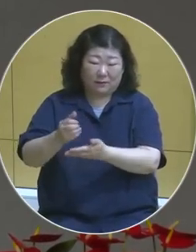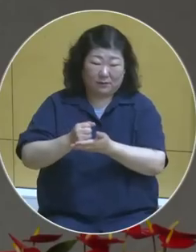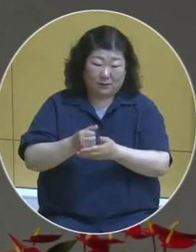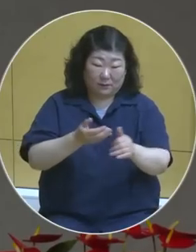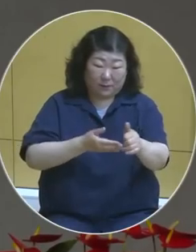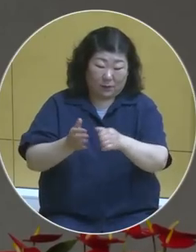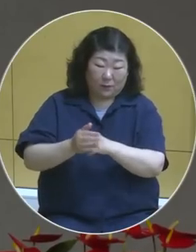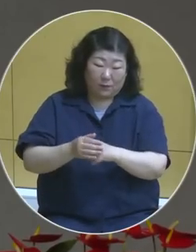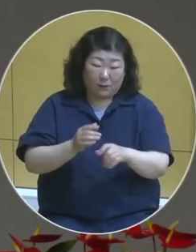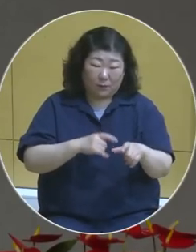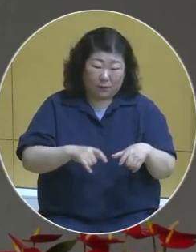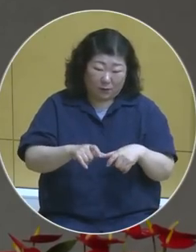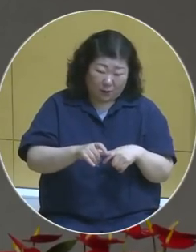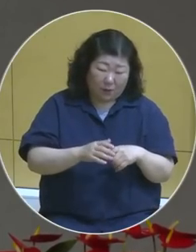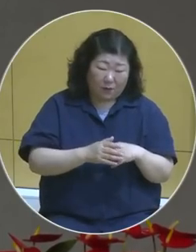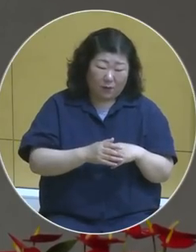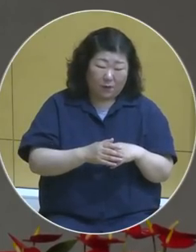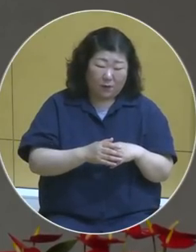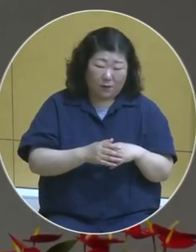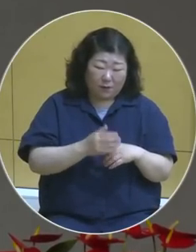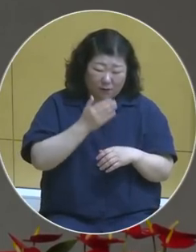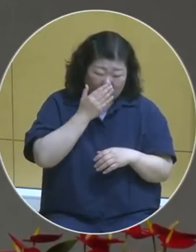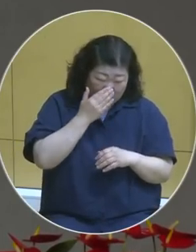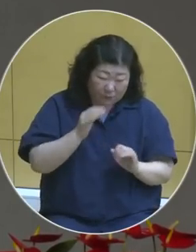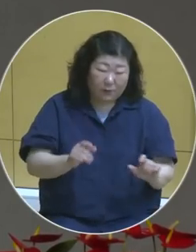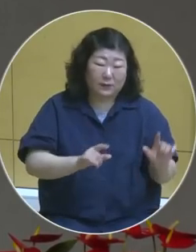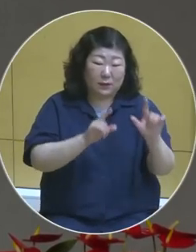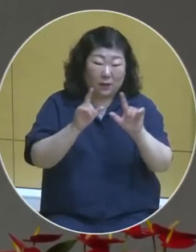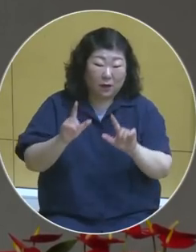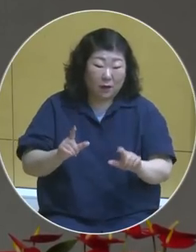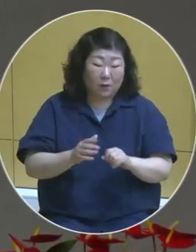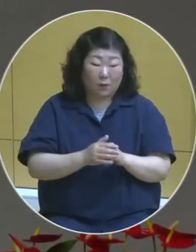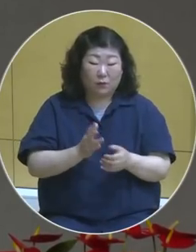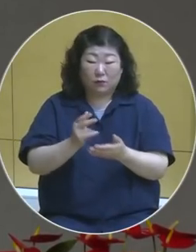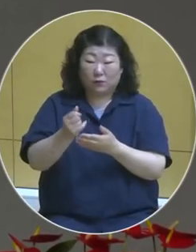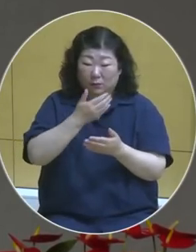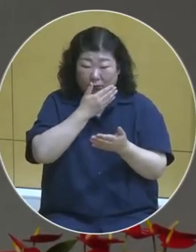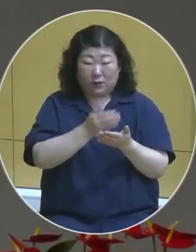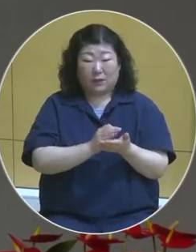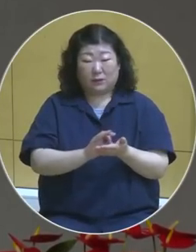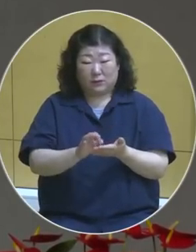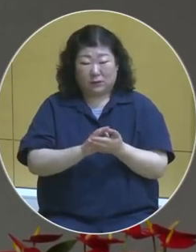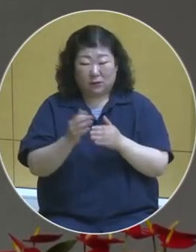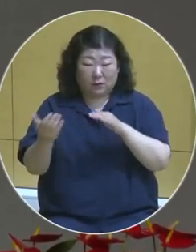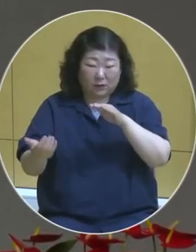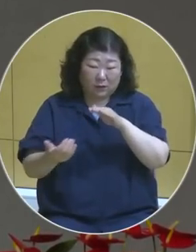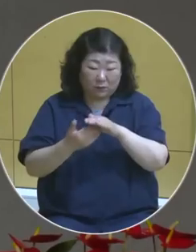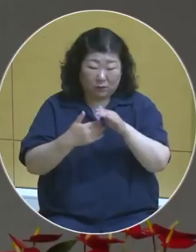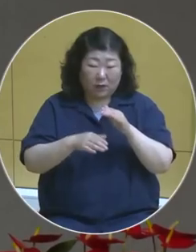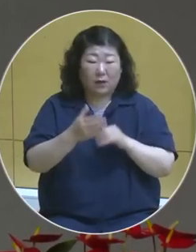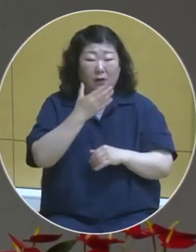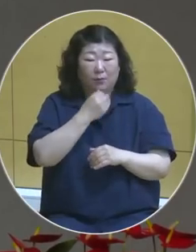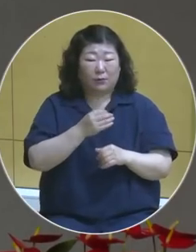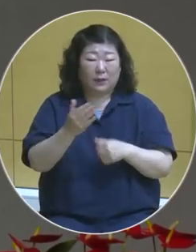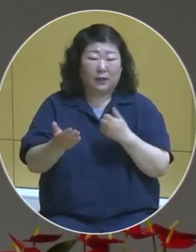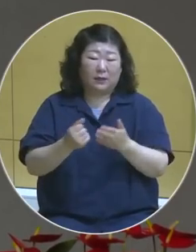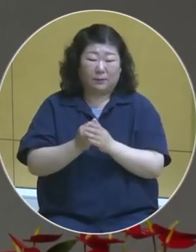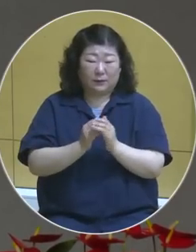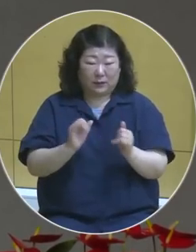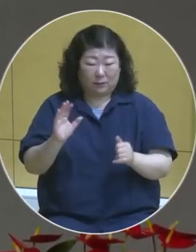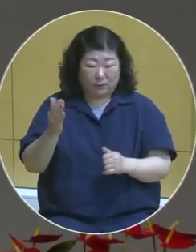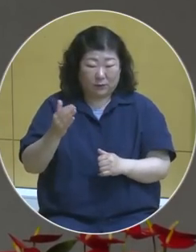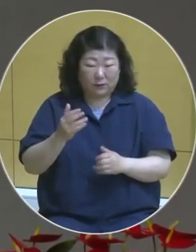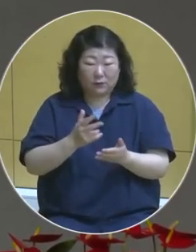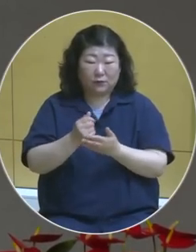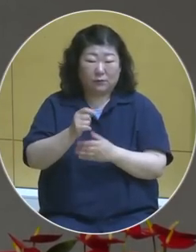나아가서 겸손하게 살아가면서 주님께서 정말 귀하게 쓰시고 이루어가시는 복된 하나님의 사람 되시기를